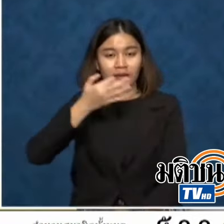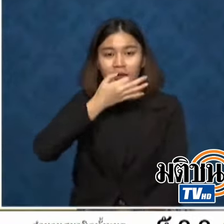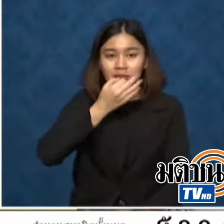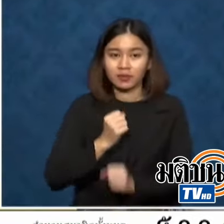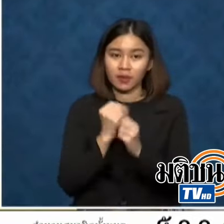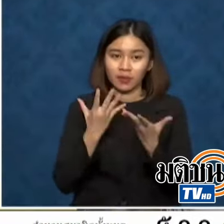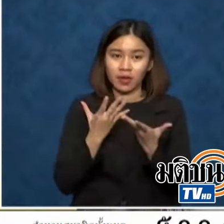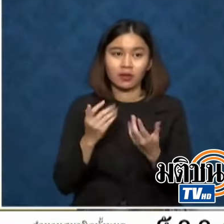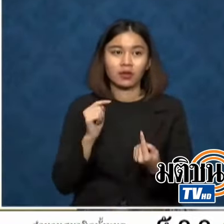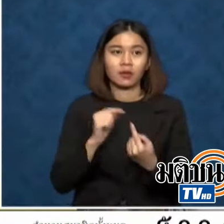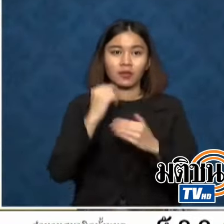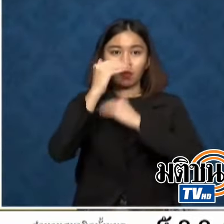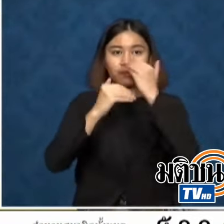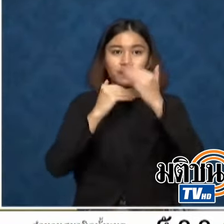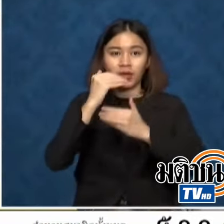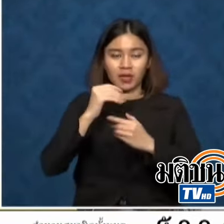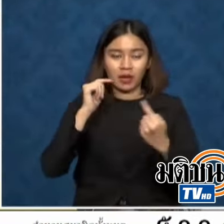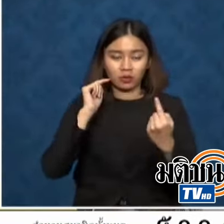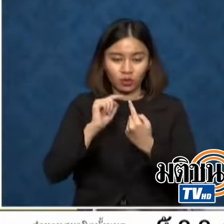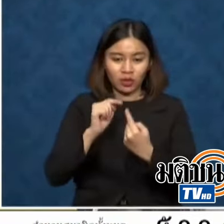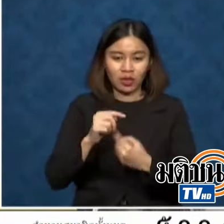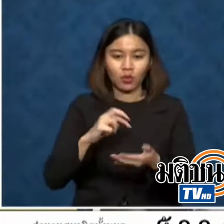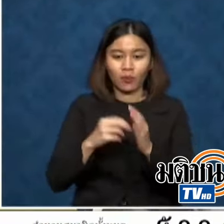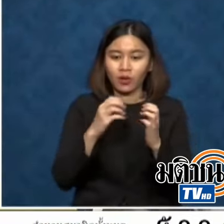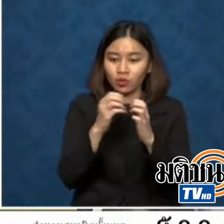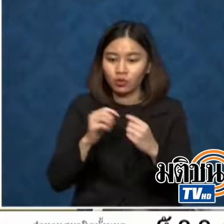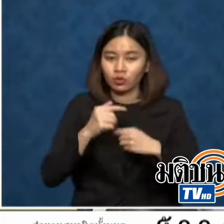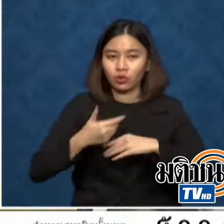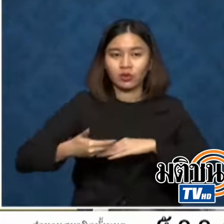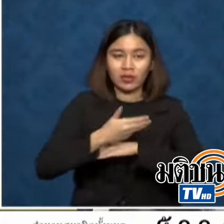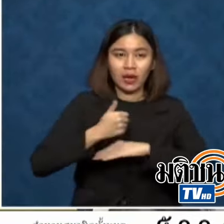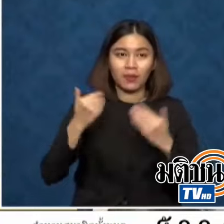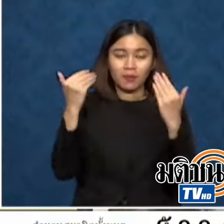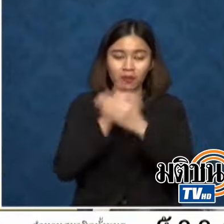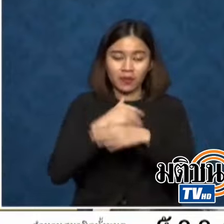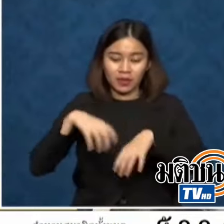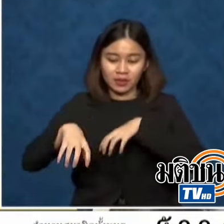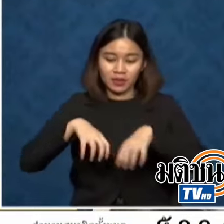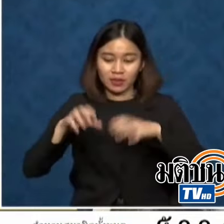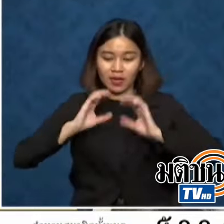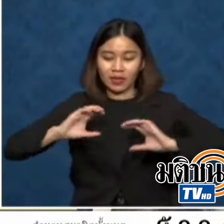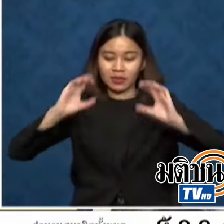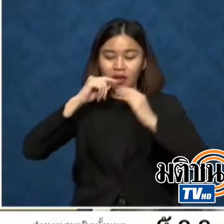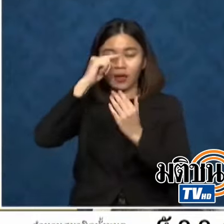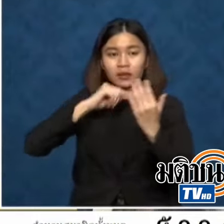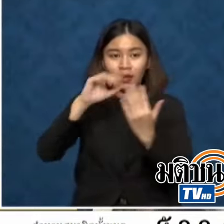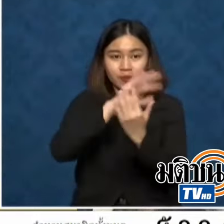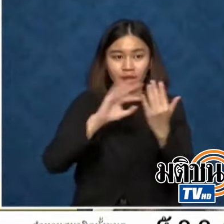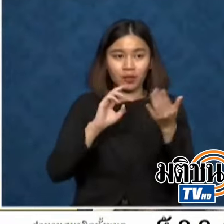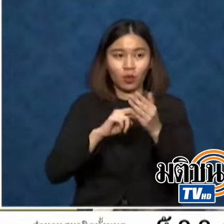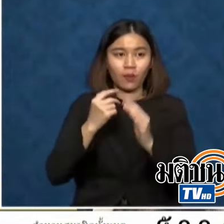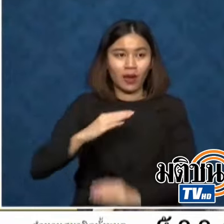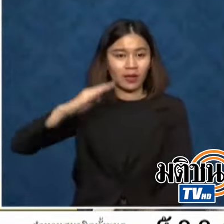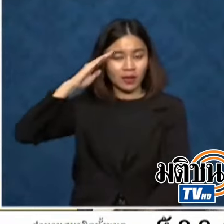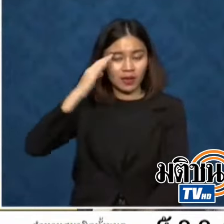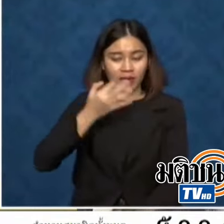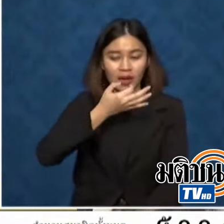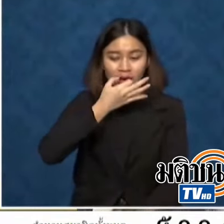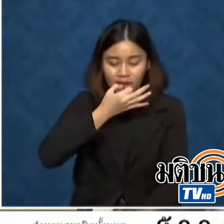ๆครับปฏิรูปกองทัพเพื่อป้องกันการก้าวก่ายแทรกแซงทางการเมืองและการบริหารราชการแผ่นดินให้มีความเป็นทหาร